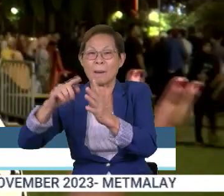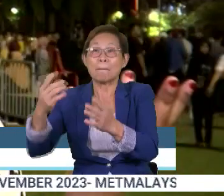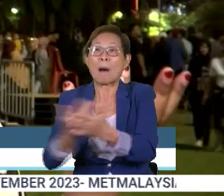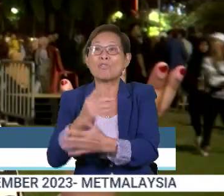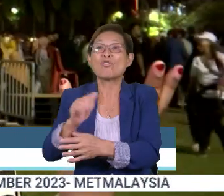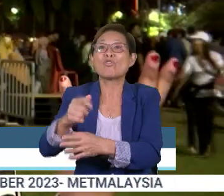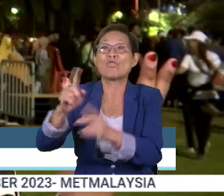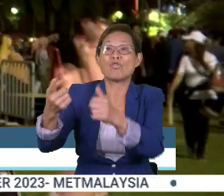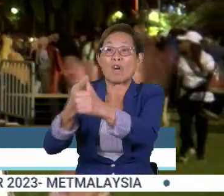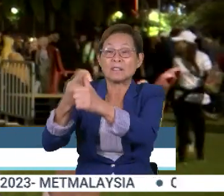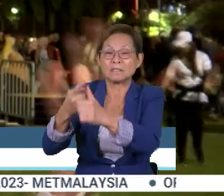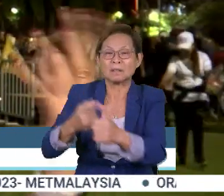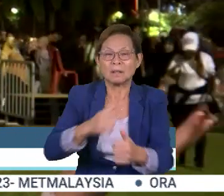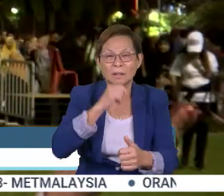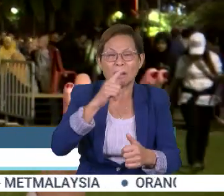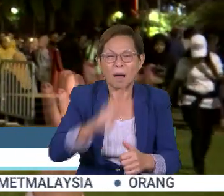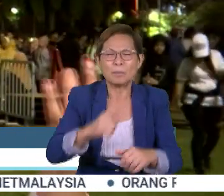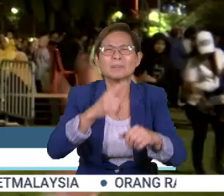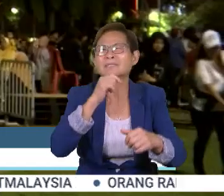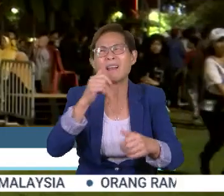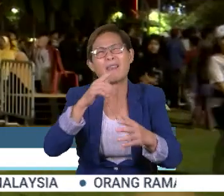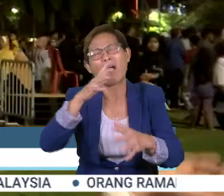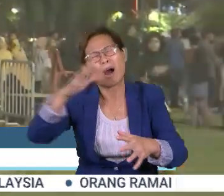crowded sangat, tak lama sangat, 2 jam je.